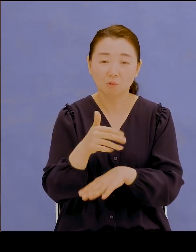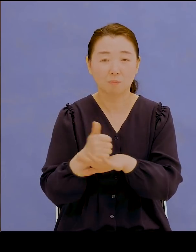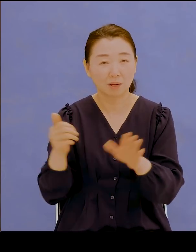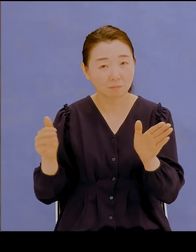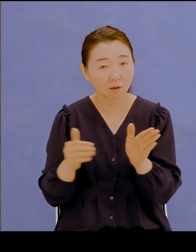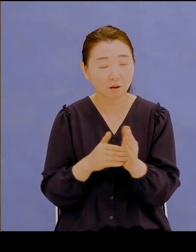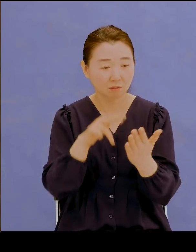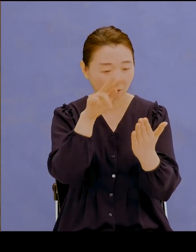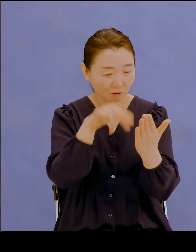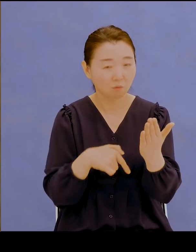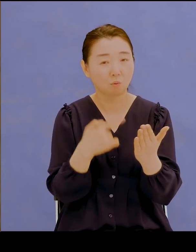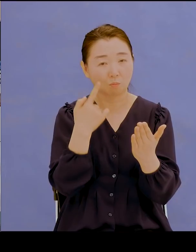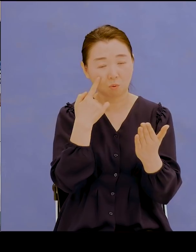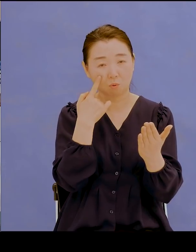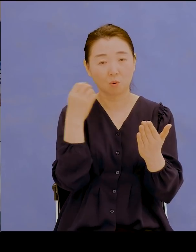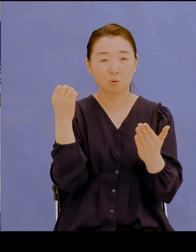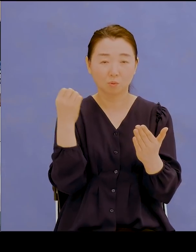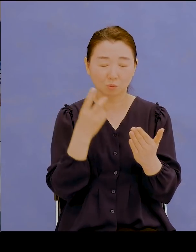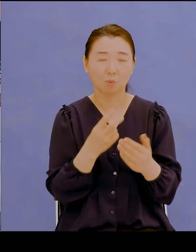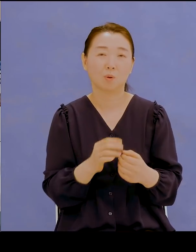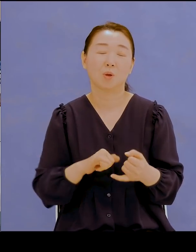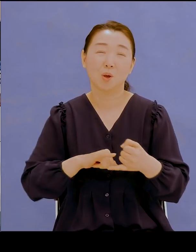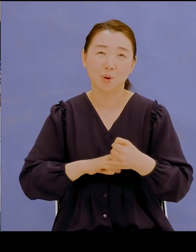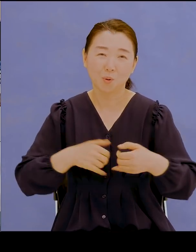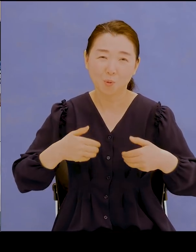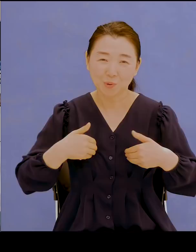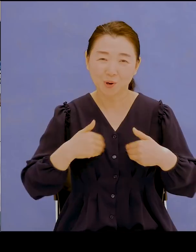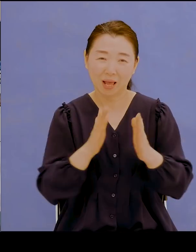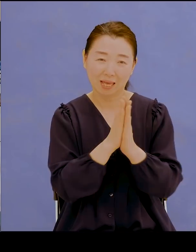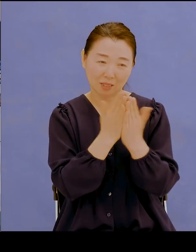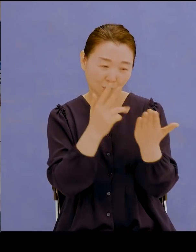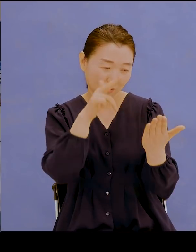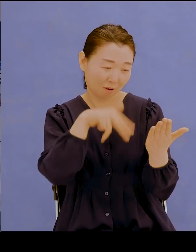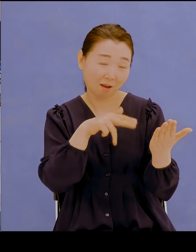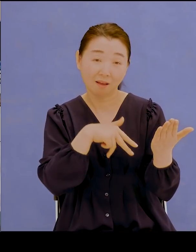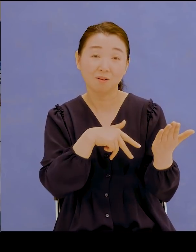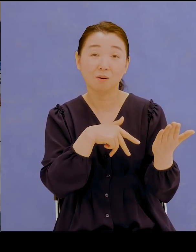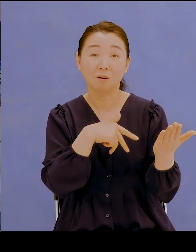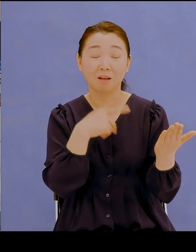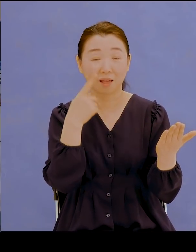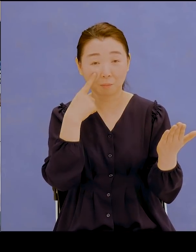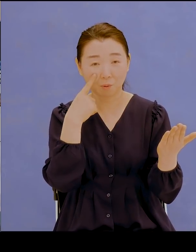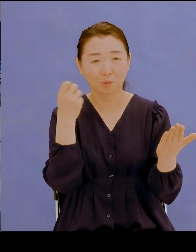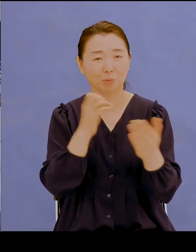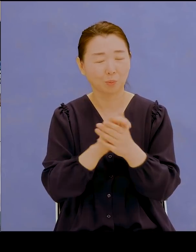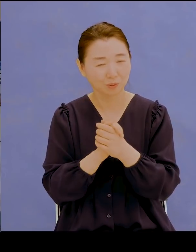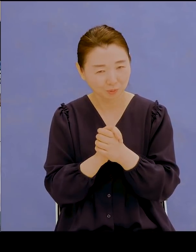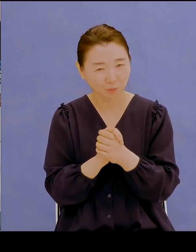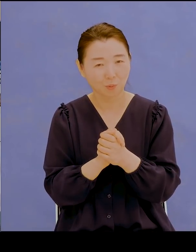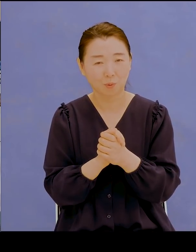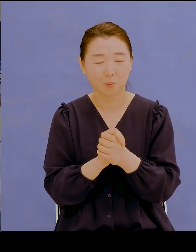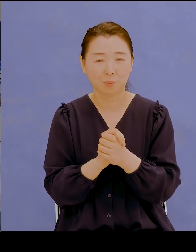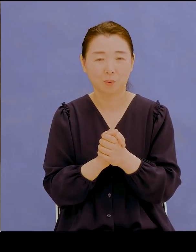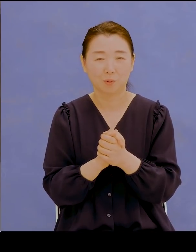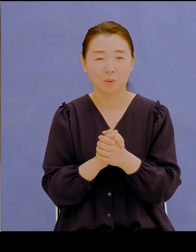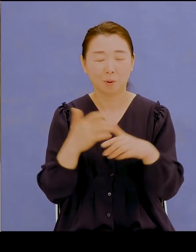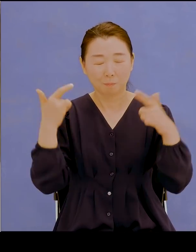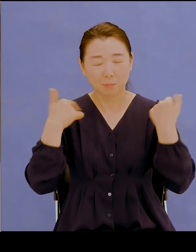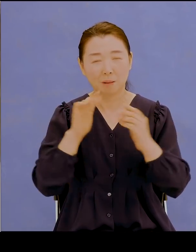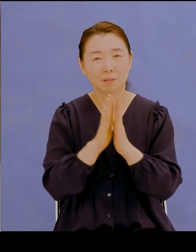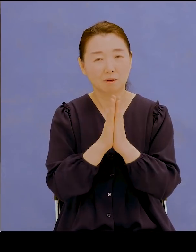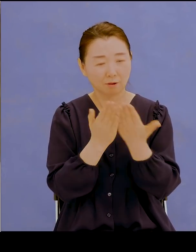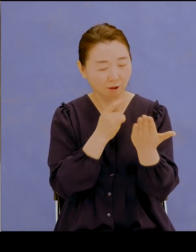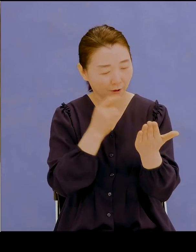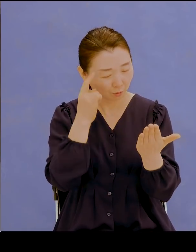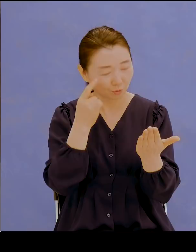끝까지 이렇게 읽어보고 그리고 필독도서 같은 거 네. 그런 거를 읽고 기도 뭐 큐티도 해보고 하루에